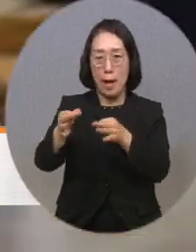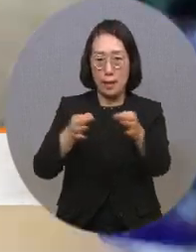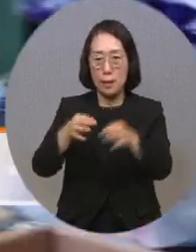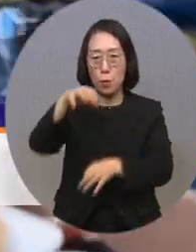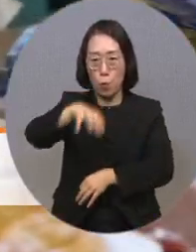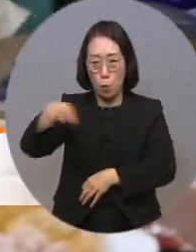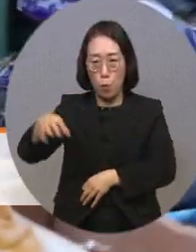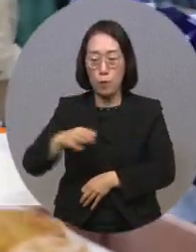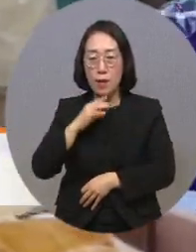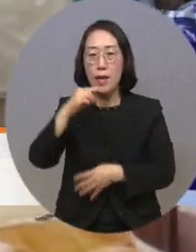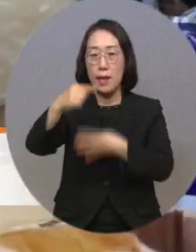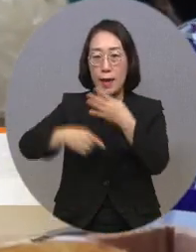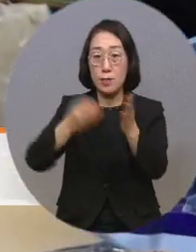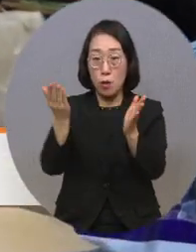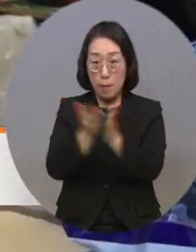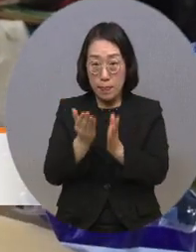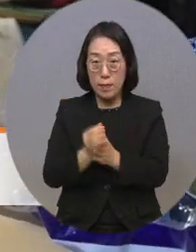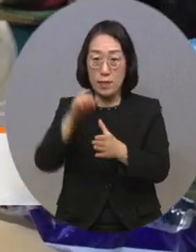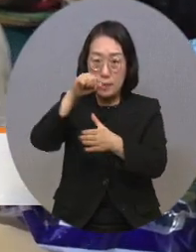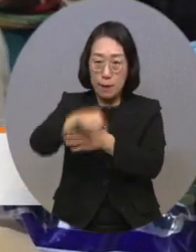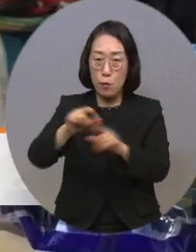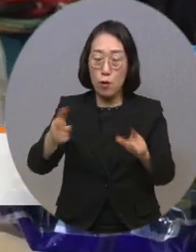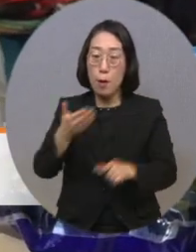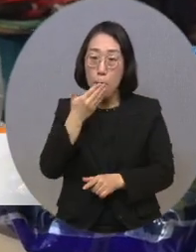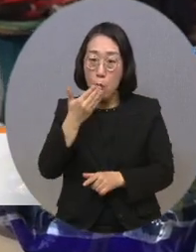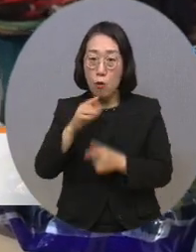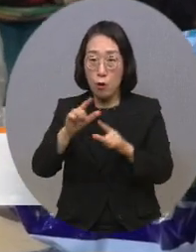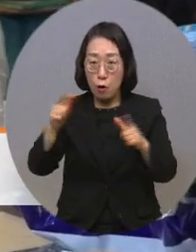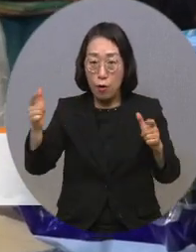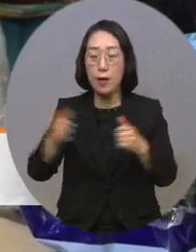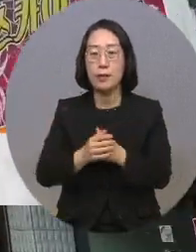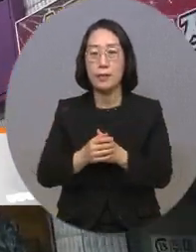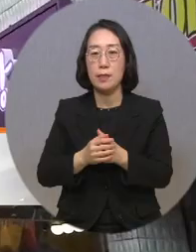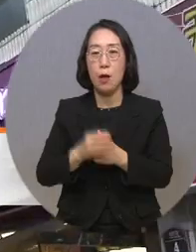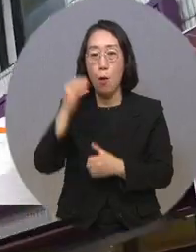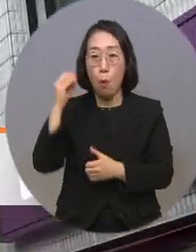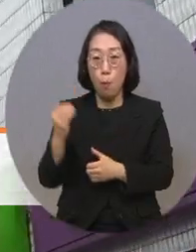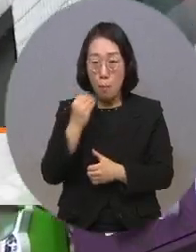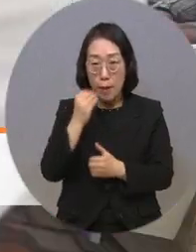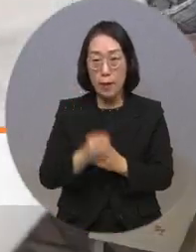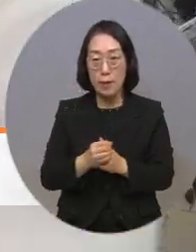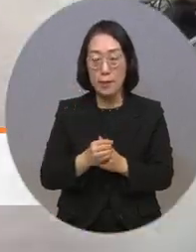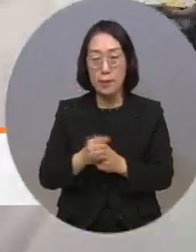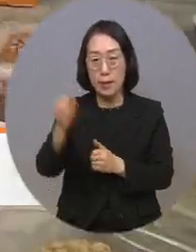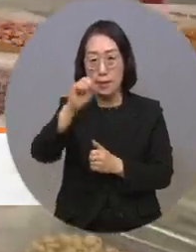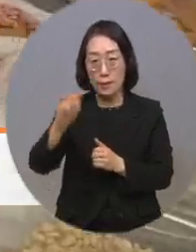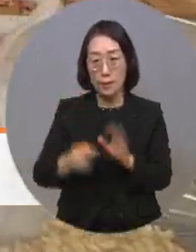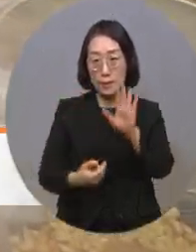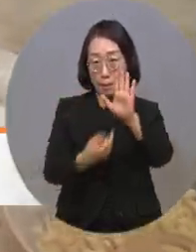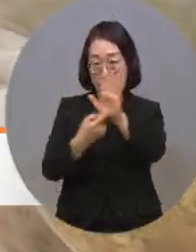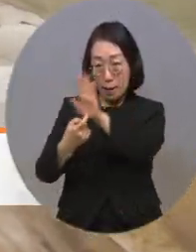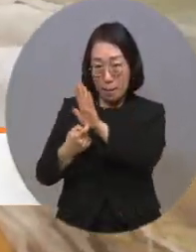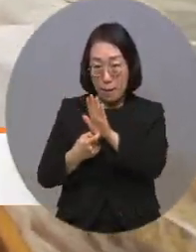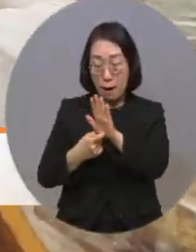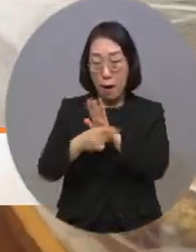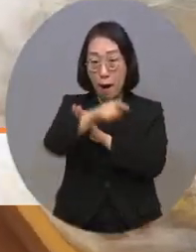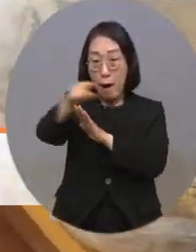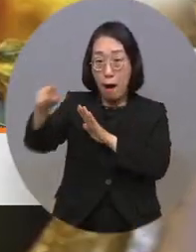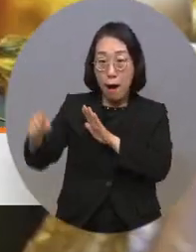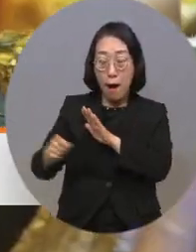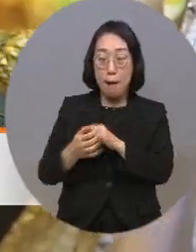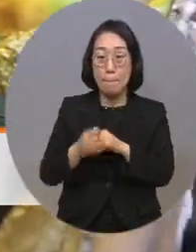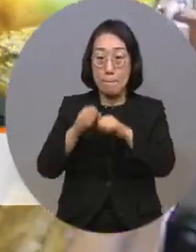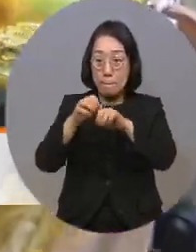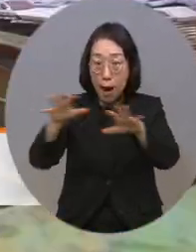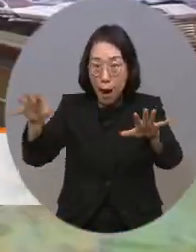이곳만의 제철 작물이나 다양한 먹거리들이 블로그와 SNS에 입소문을 타고 알려지면서 서핑